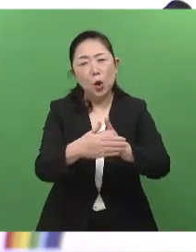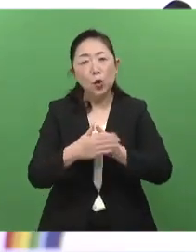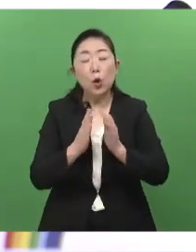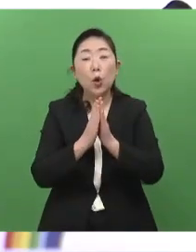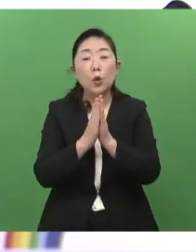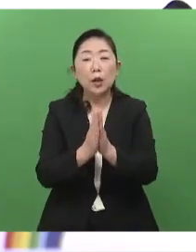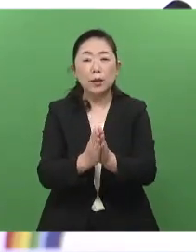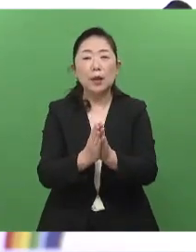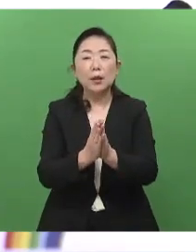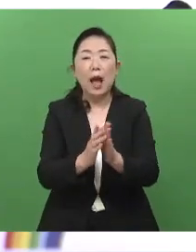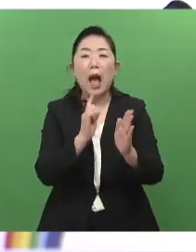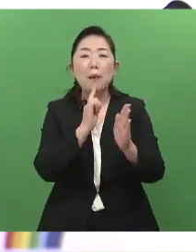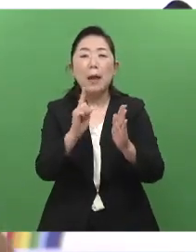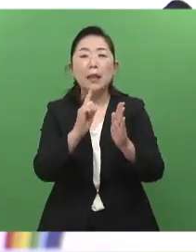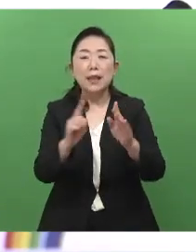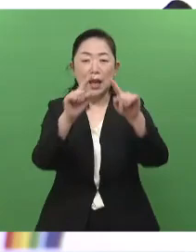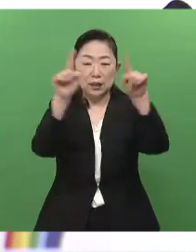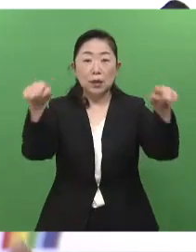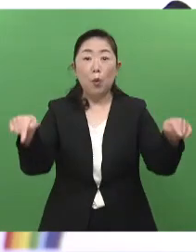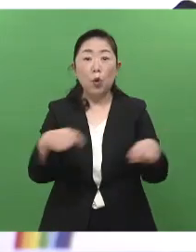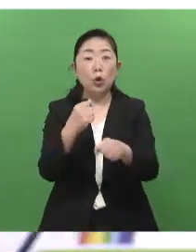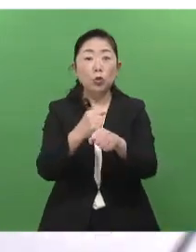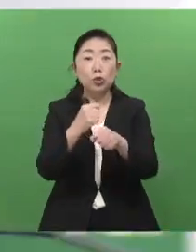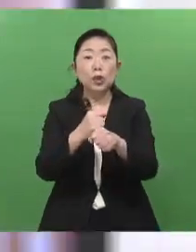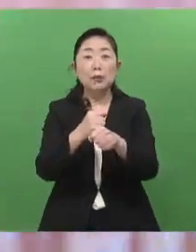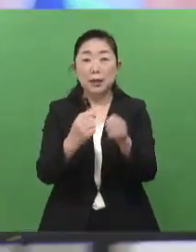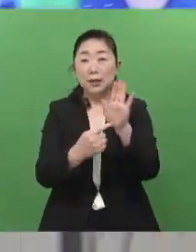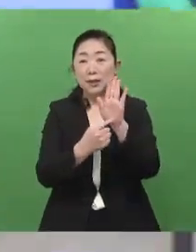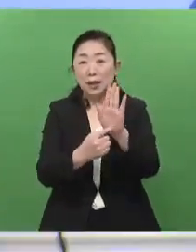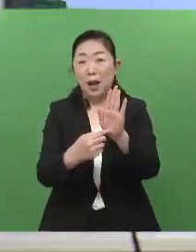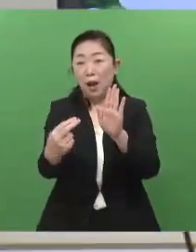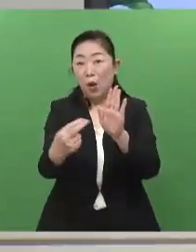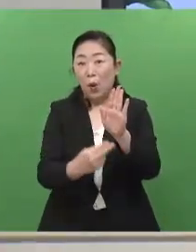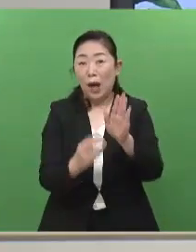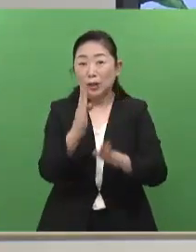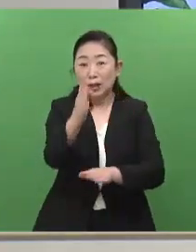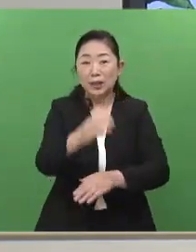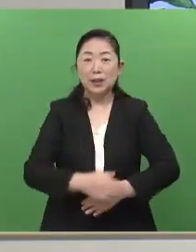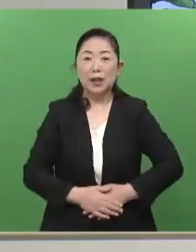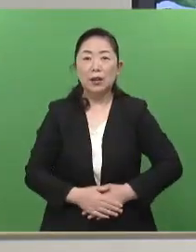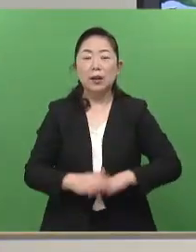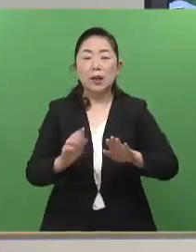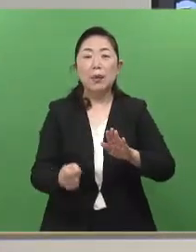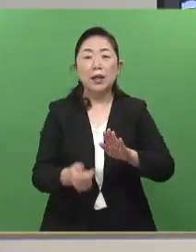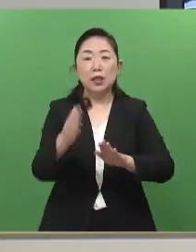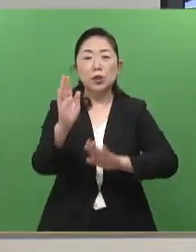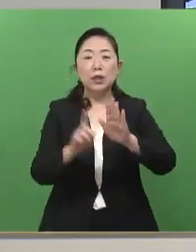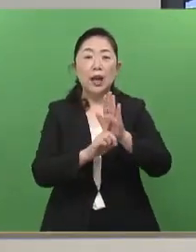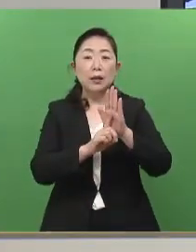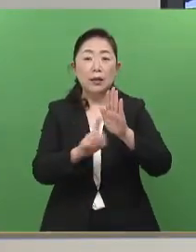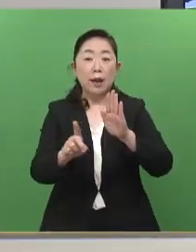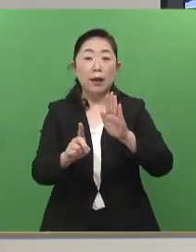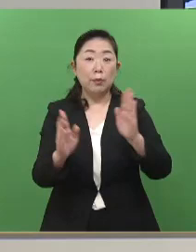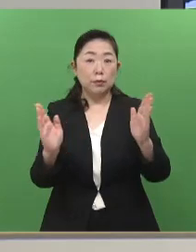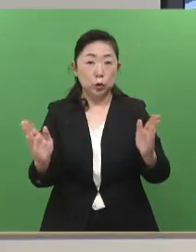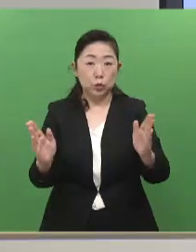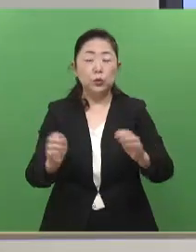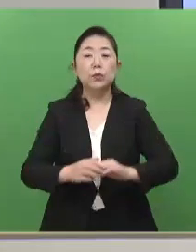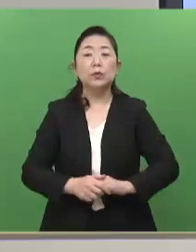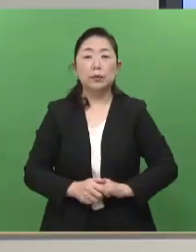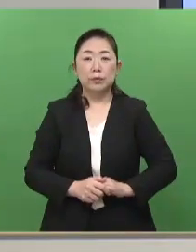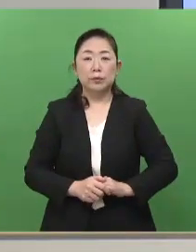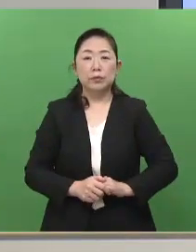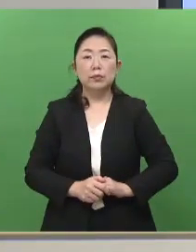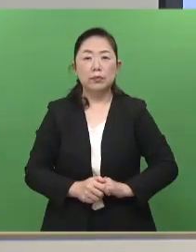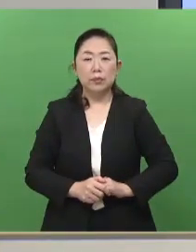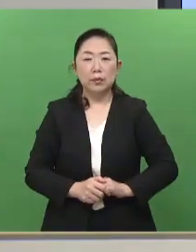メッセージ動画を作っておりますのでご覧いただきます。今緊急事態宣言が発令されています。徹